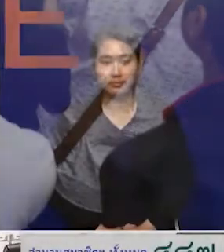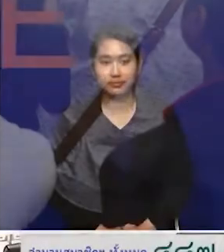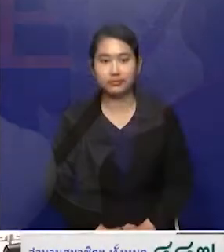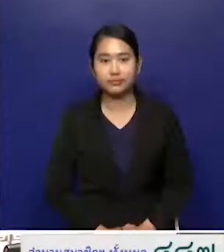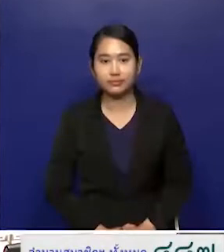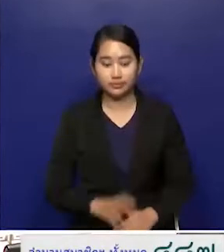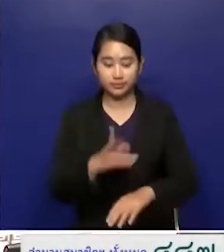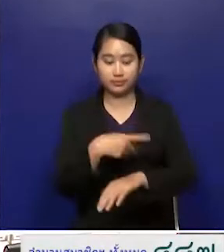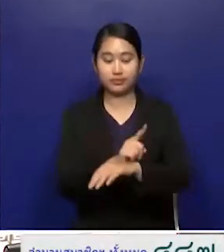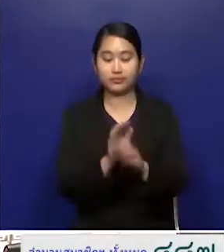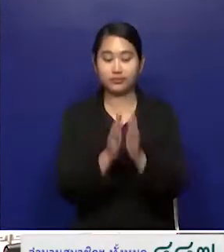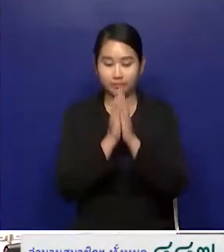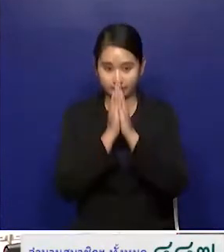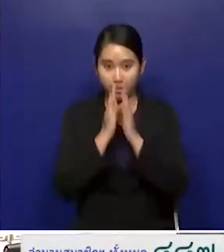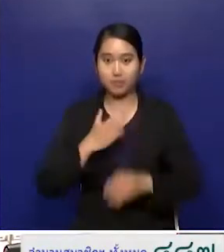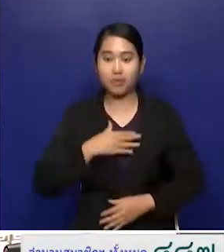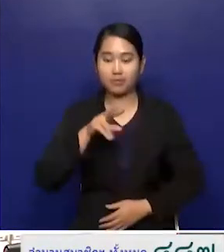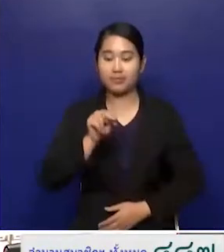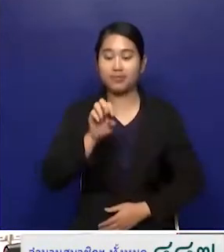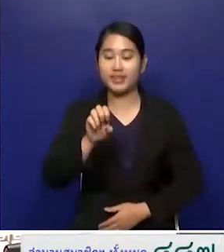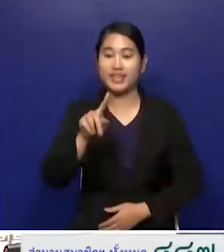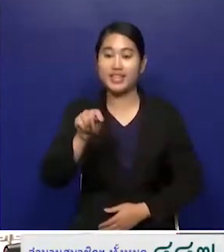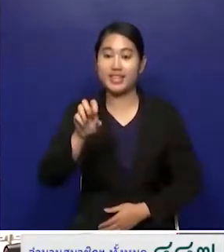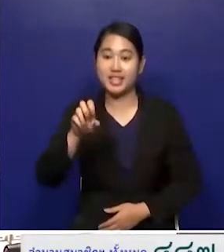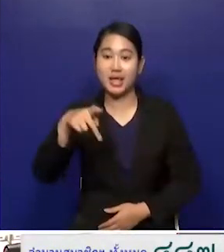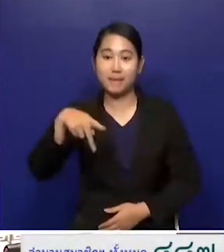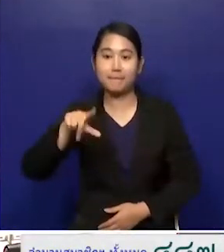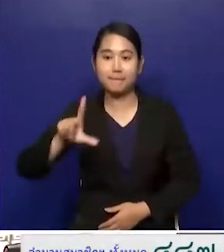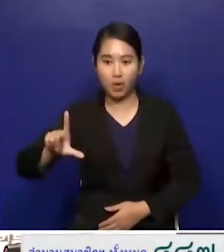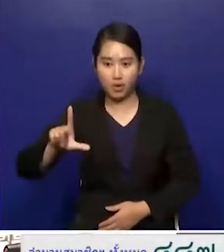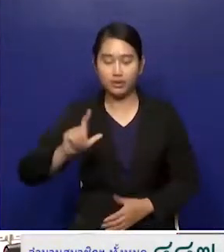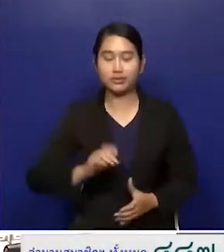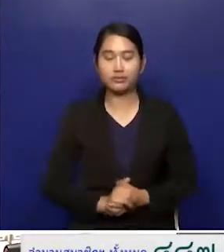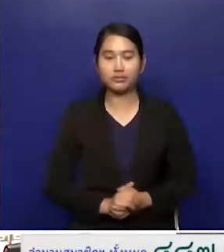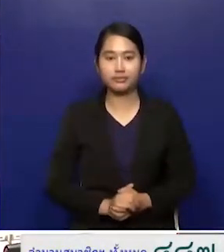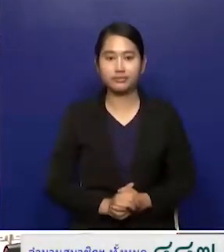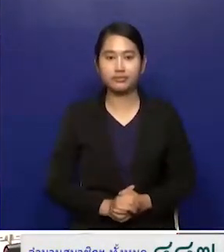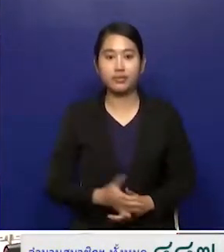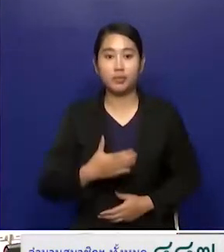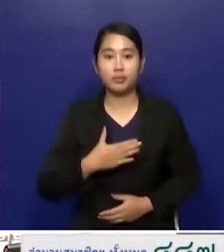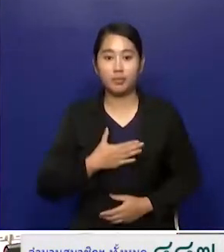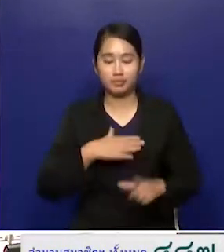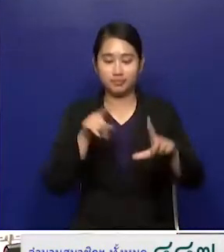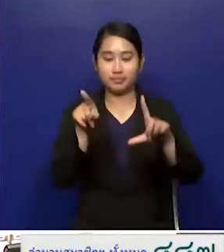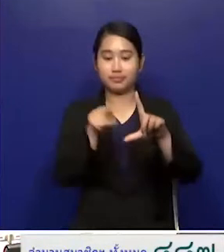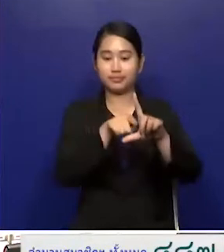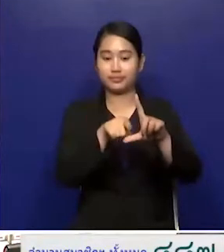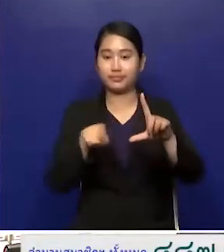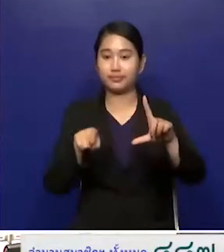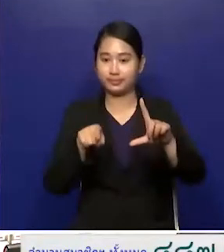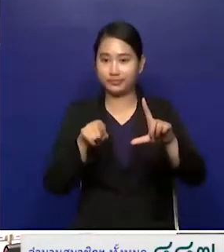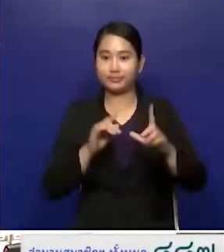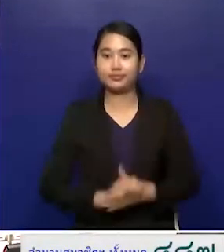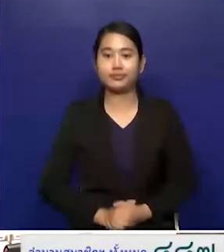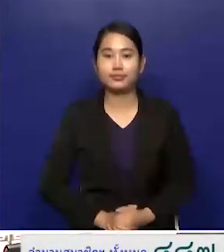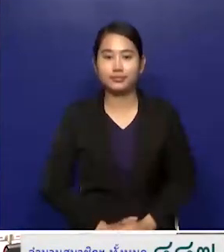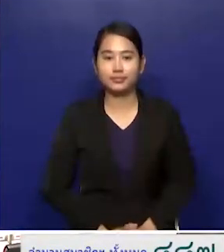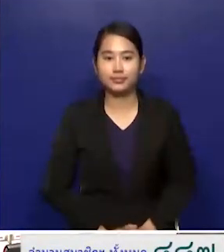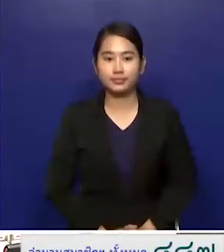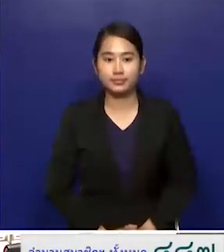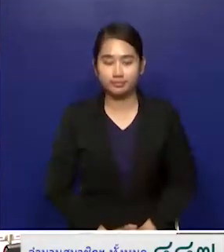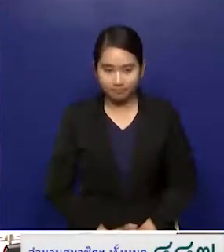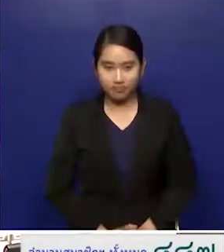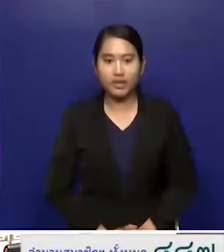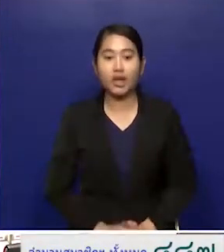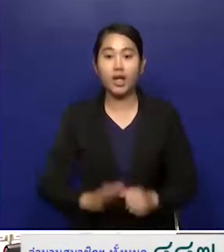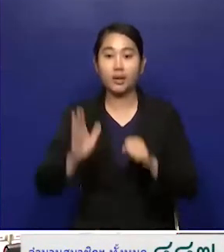เยยนทประทานทเค้ารผม นิตพล์ ผิวเหมาะ มชีรายชื่อสงแดลอ แลสงทศัธจากพักเก้าไกลนะครับก่อนจะเริ่มใการอภ